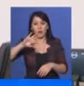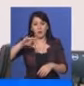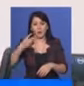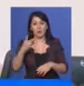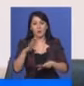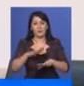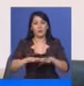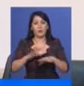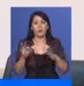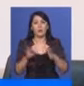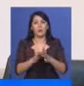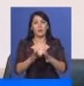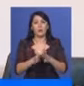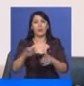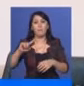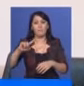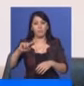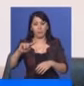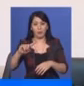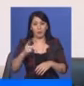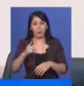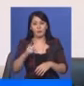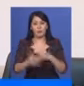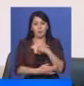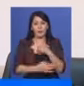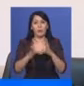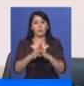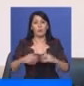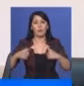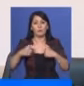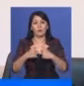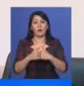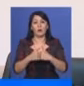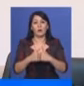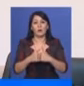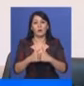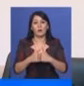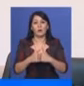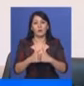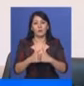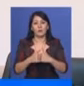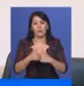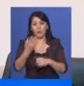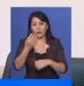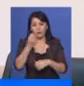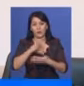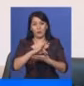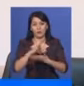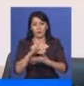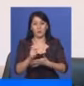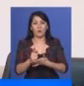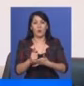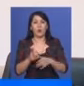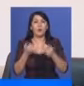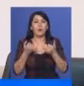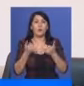қордың мақсаты біріншіден жаңағы төмен отбасыларға және көпбалалы отбасыларға азық-түліктермен қамтамасыз ету.